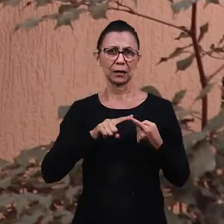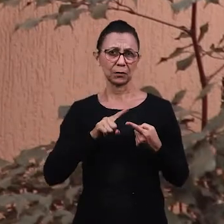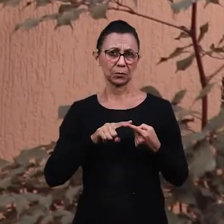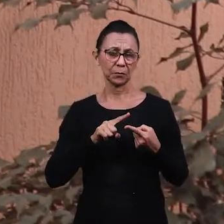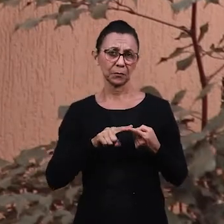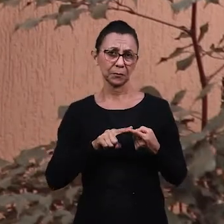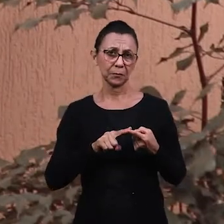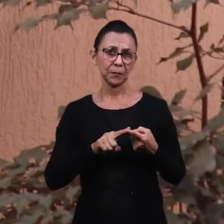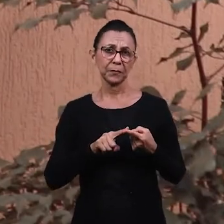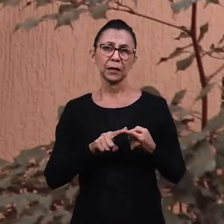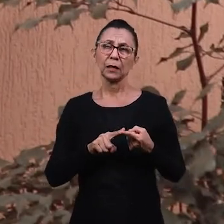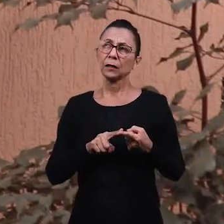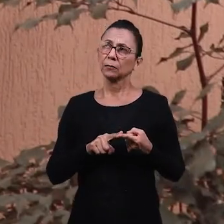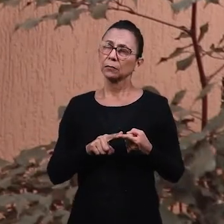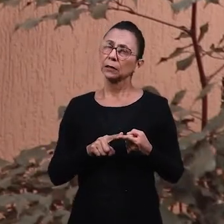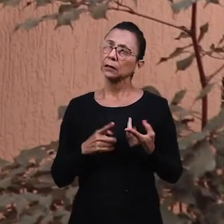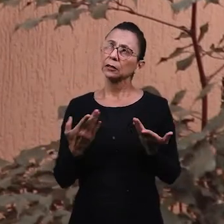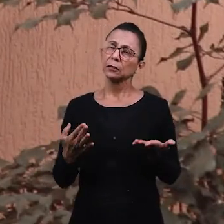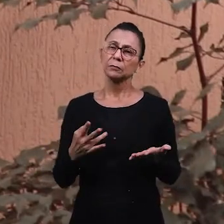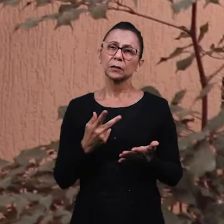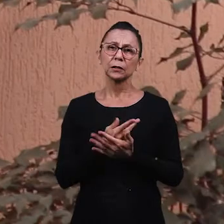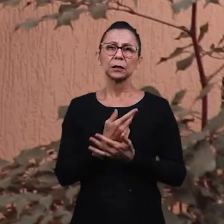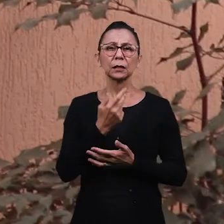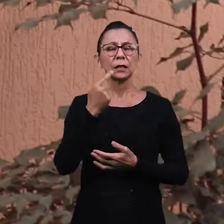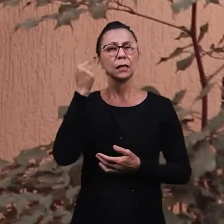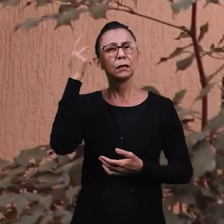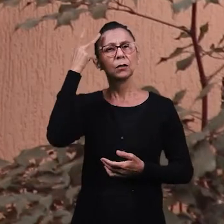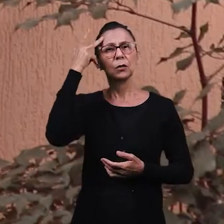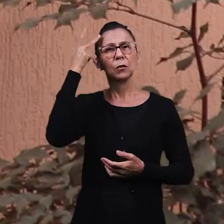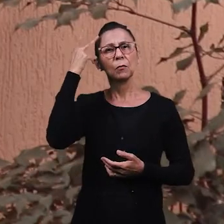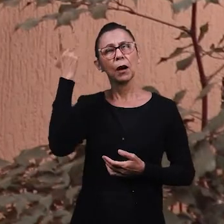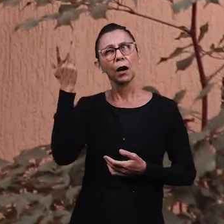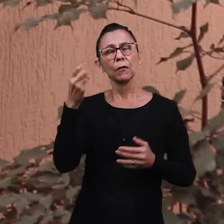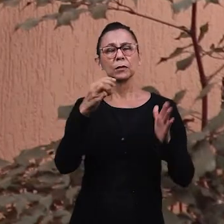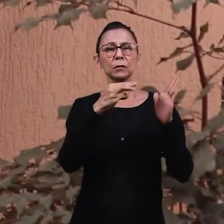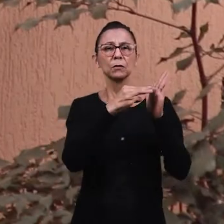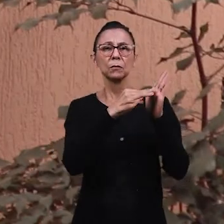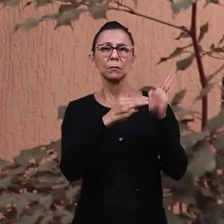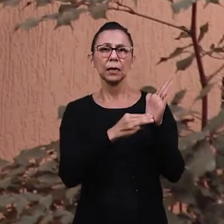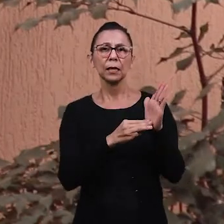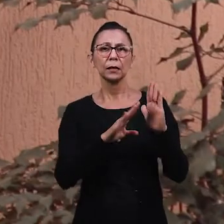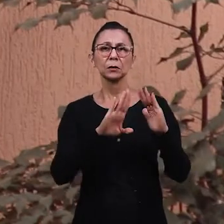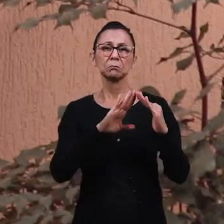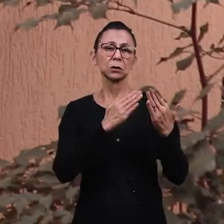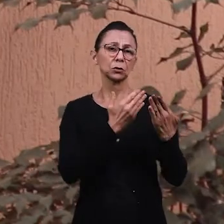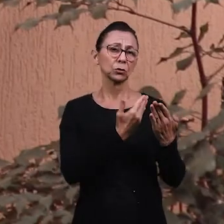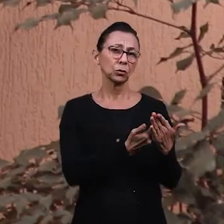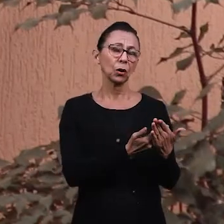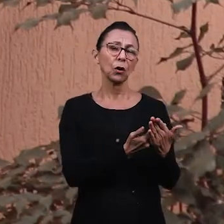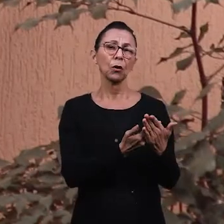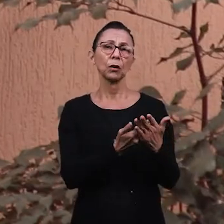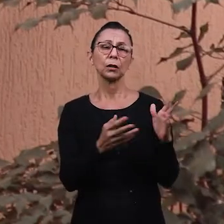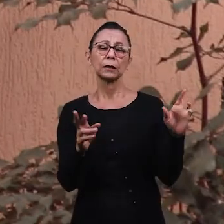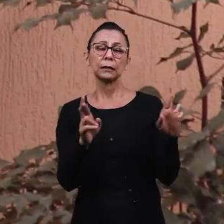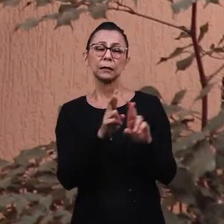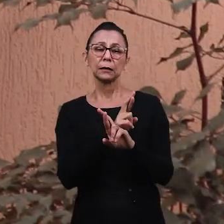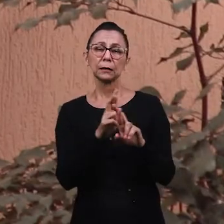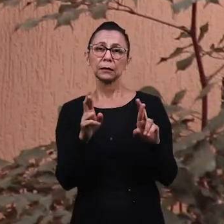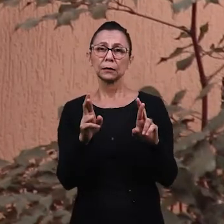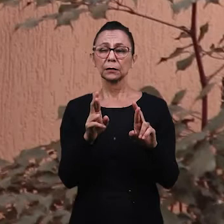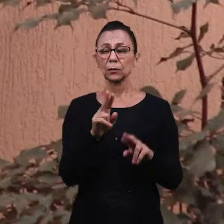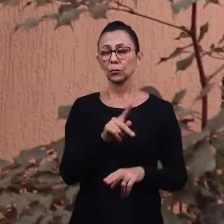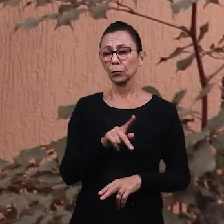une déficience, n'est pas handicapé. Il faut faire la différence en difficulté d'apprentissage, c'est ce qui est au milieu, c'est